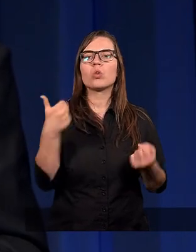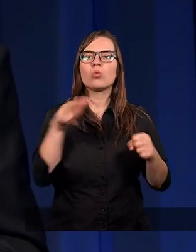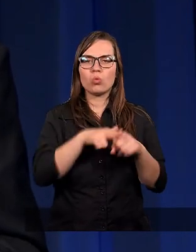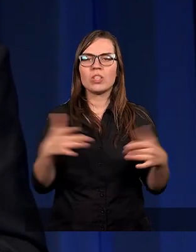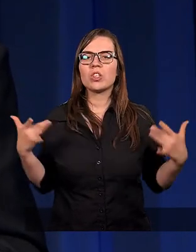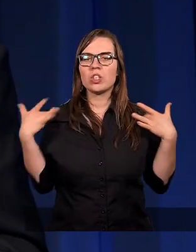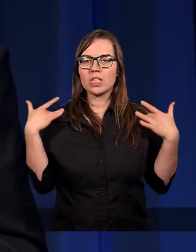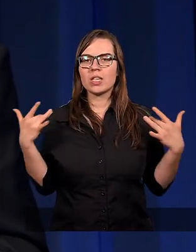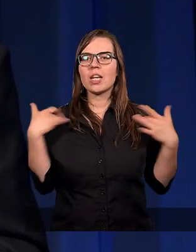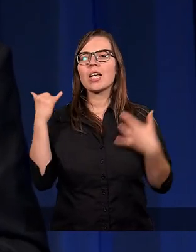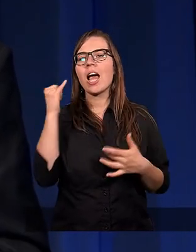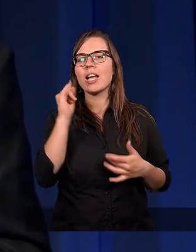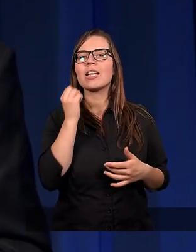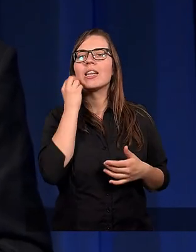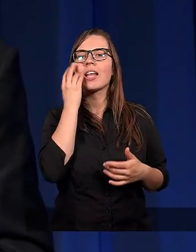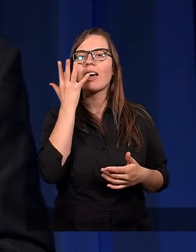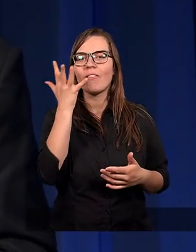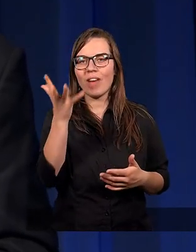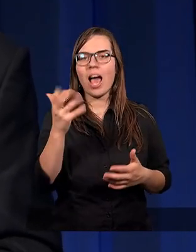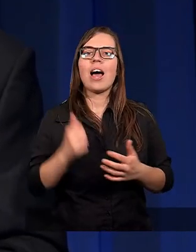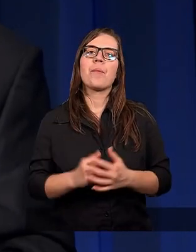żyje i trwa.